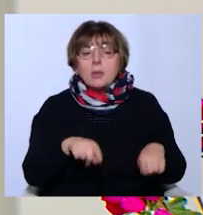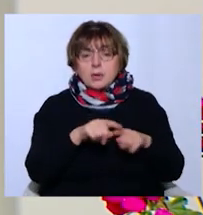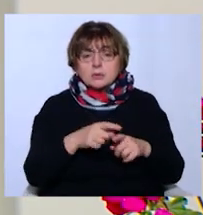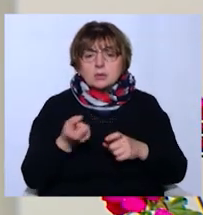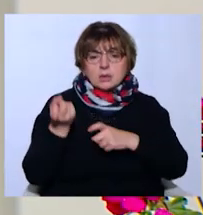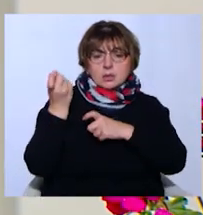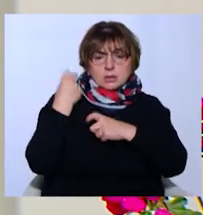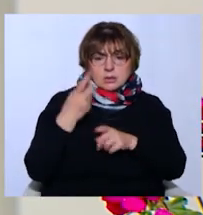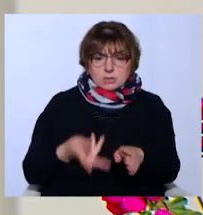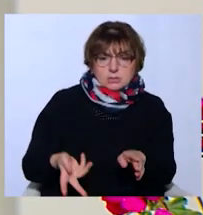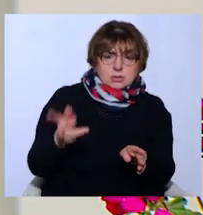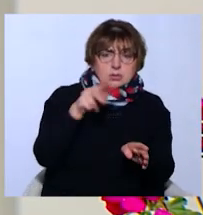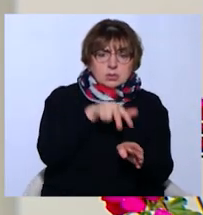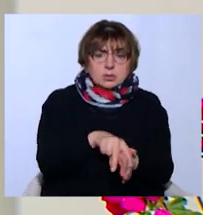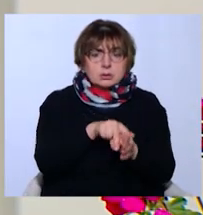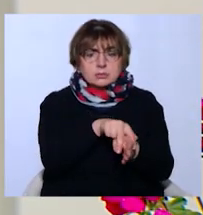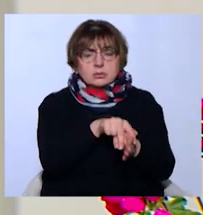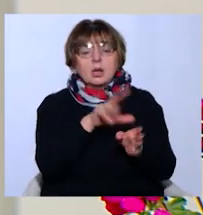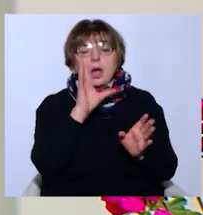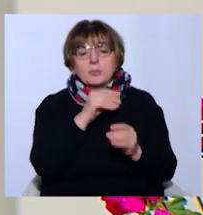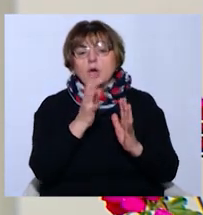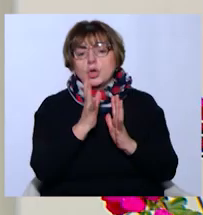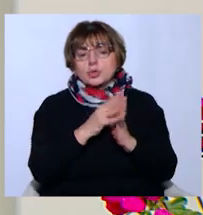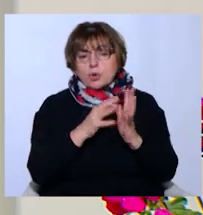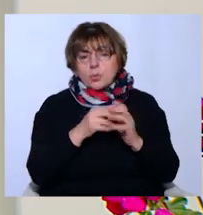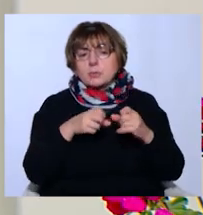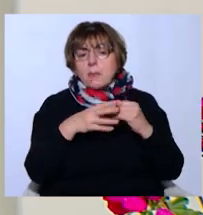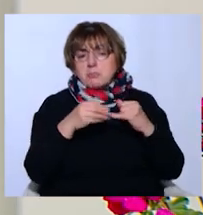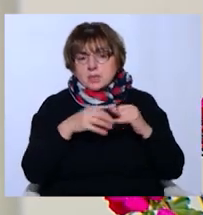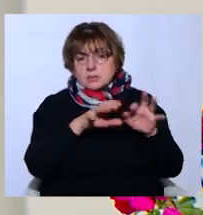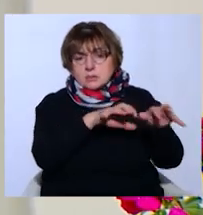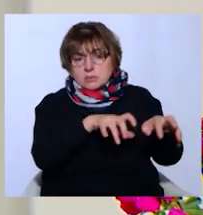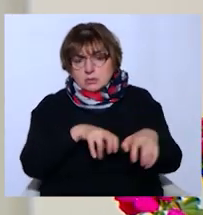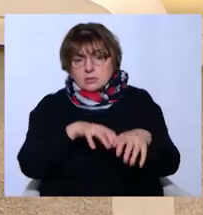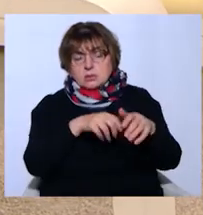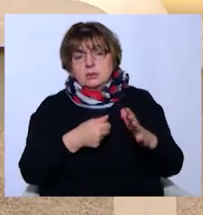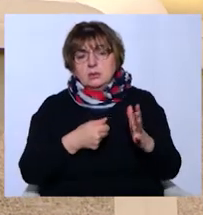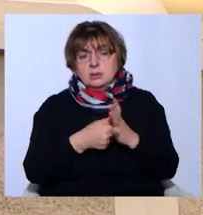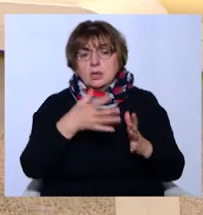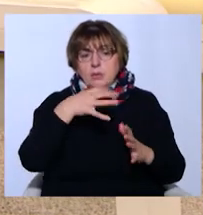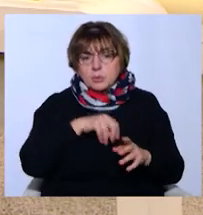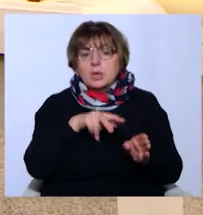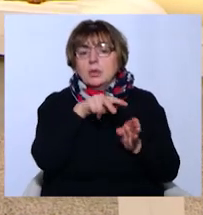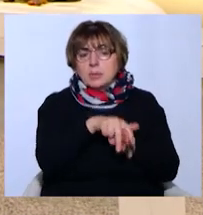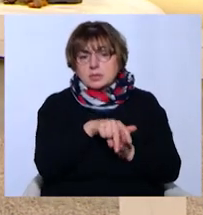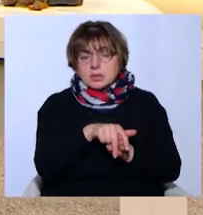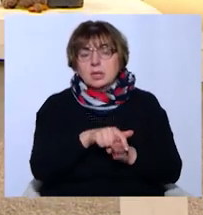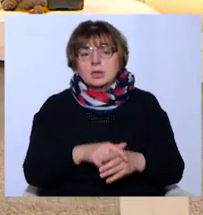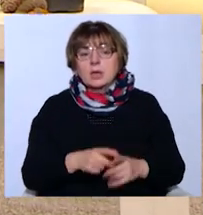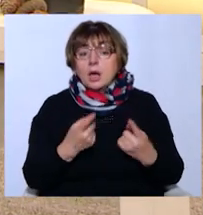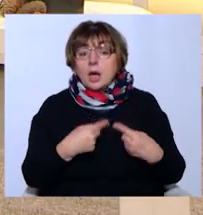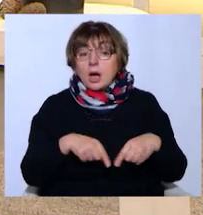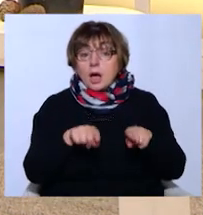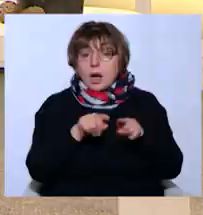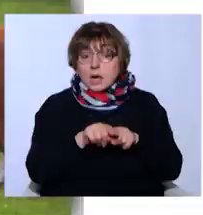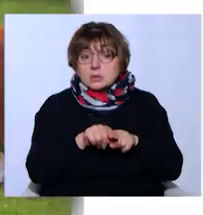ტვირთის გადასაზიდადაც იყენებენ ცხენს, სოფლებში ხუნათესვის დროსაც კი იყენებენ ცხენს. ასევე